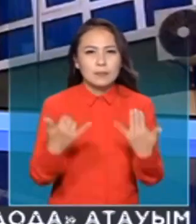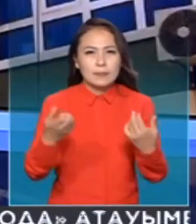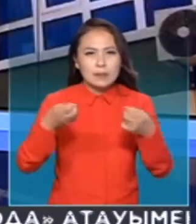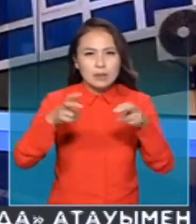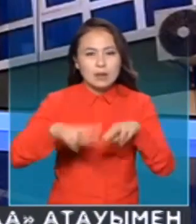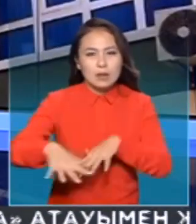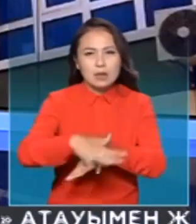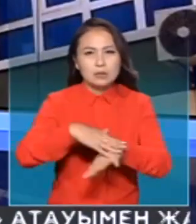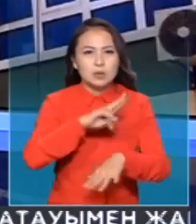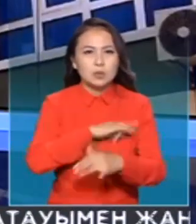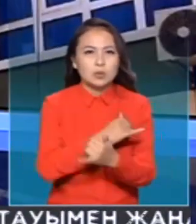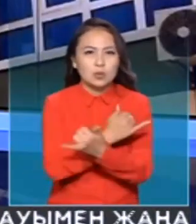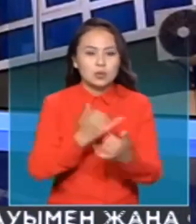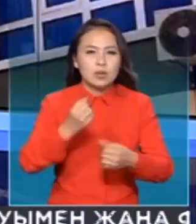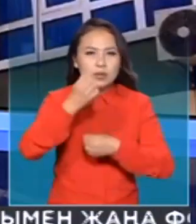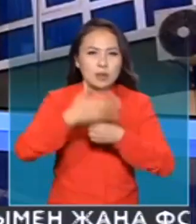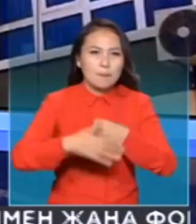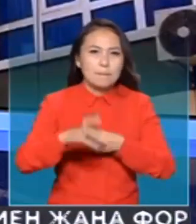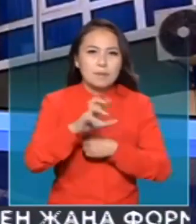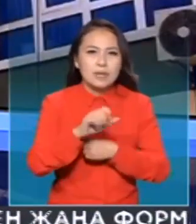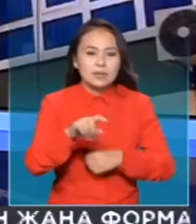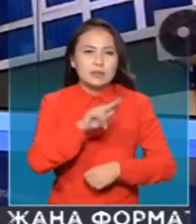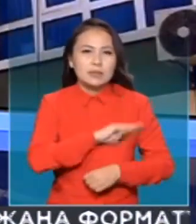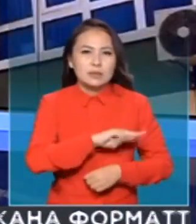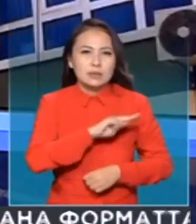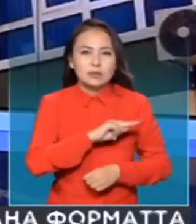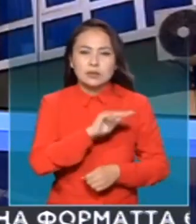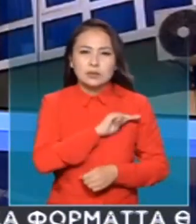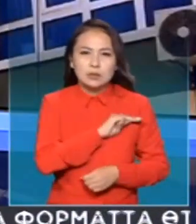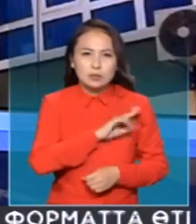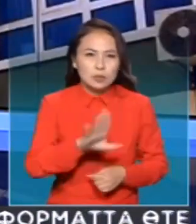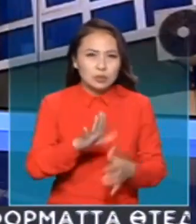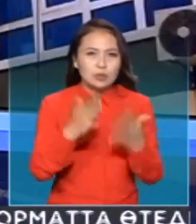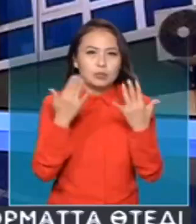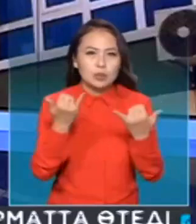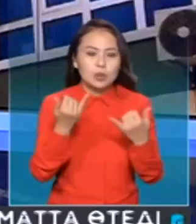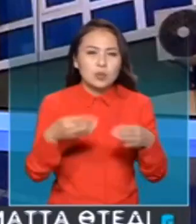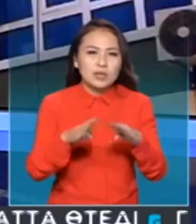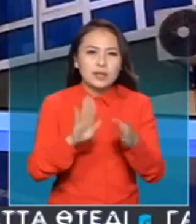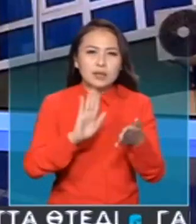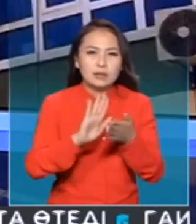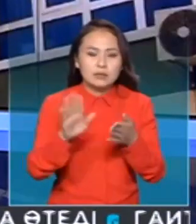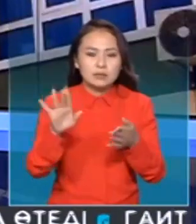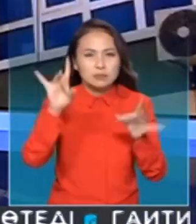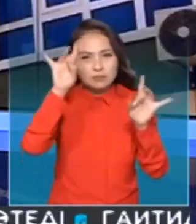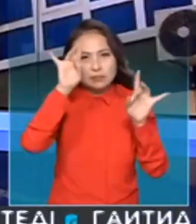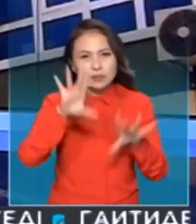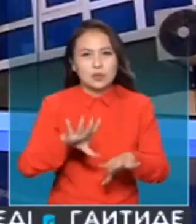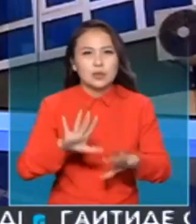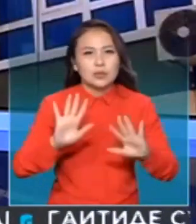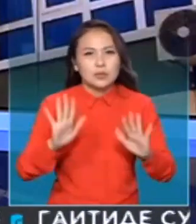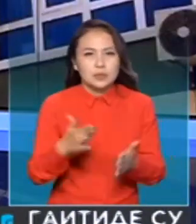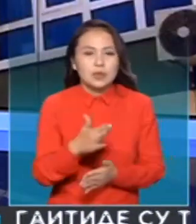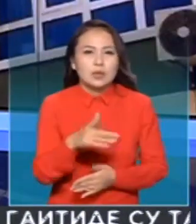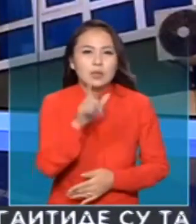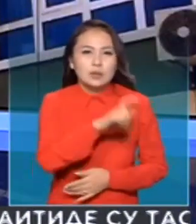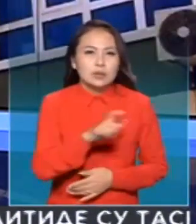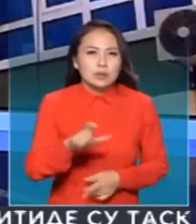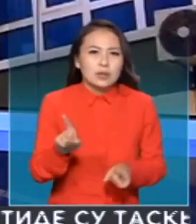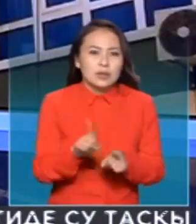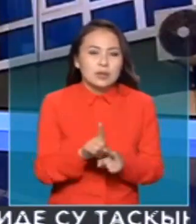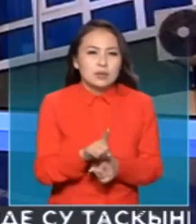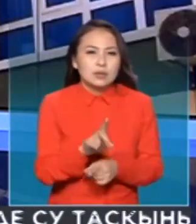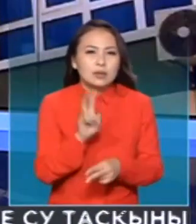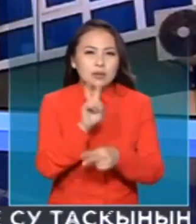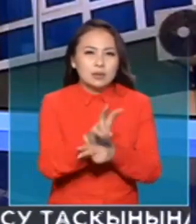Бүгін мамандандырылған халыққа қызмет көрсету орталығындағы база істен шықты. Бүкіл ел бойынша осындай келеңсіздік орнап, жұрт тиісті